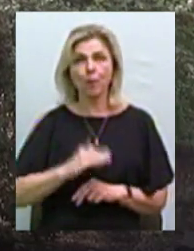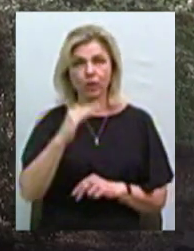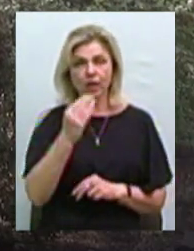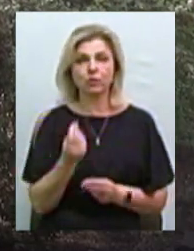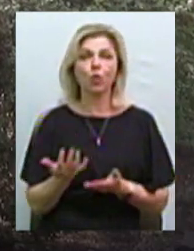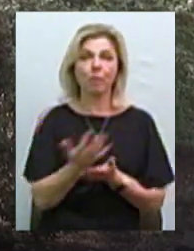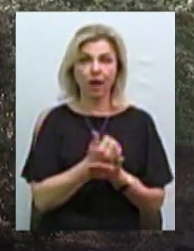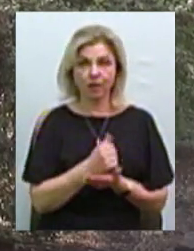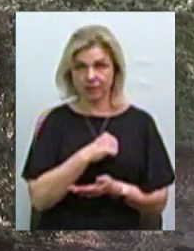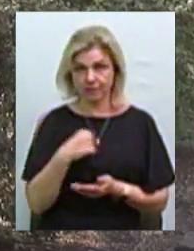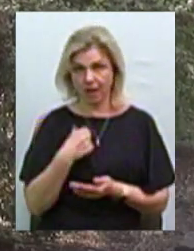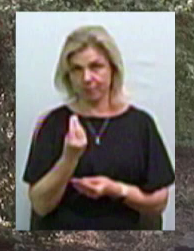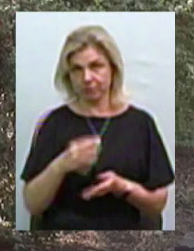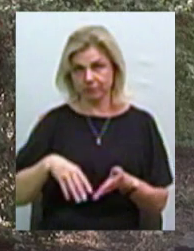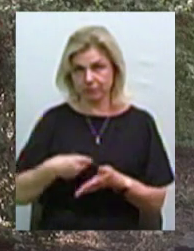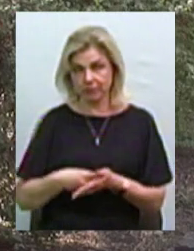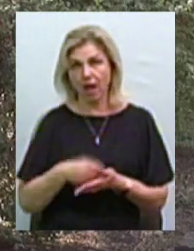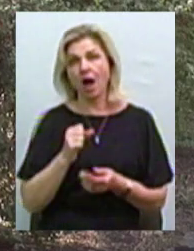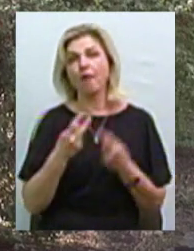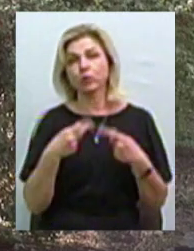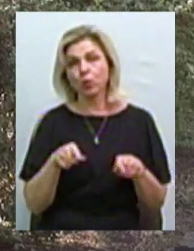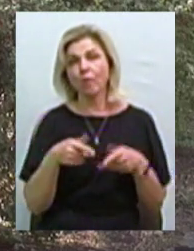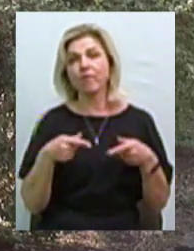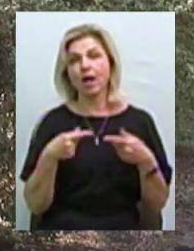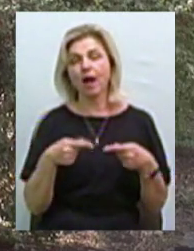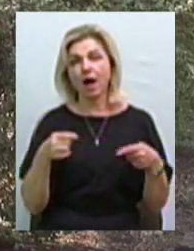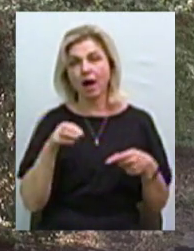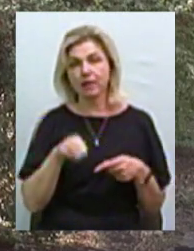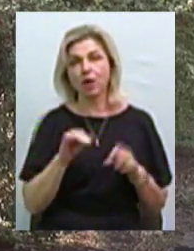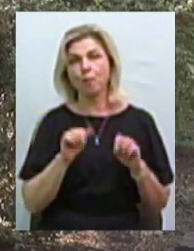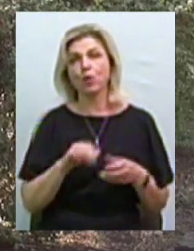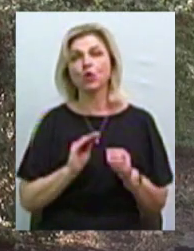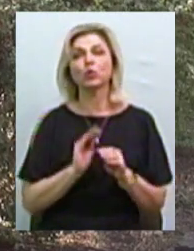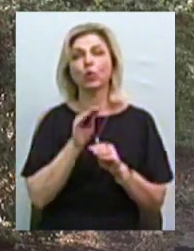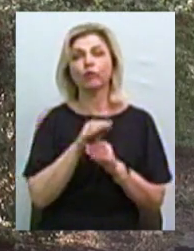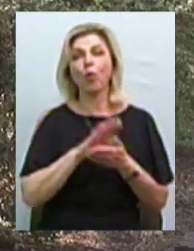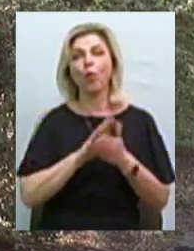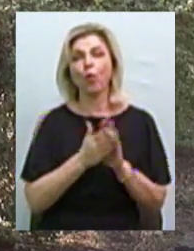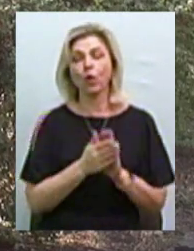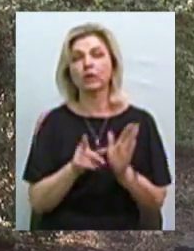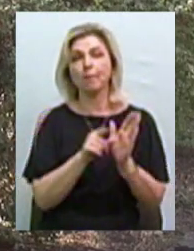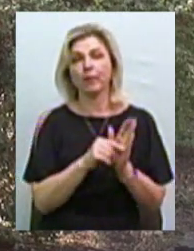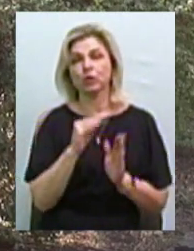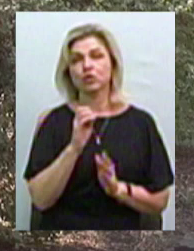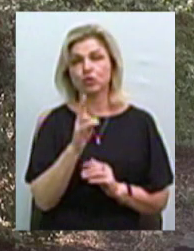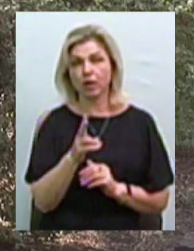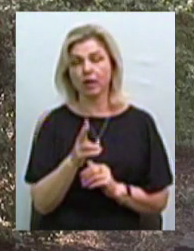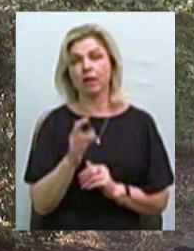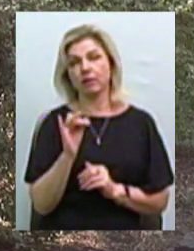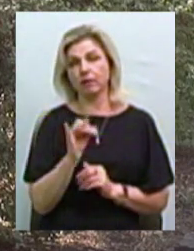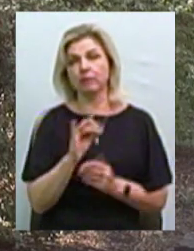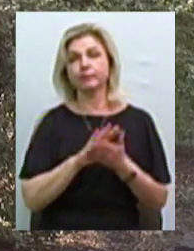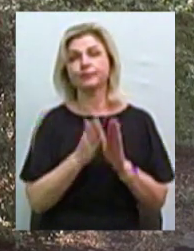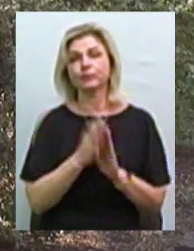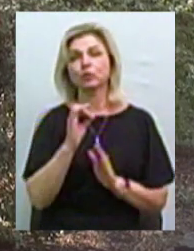зібрати кошти і зробити. І є ще інший варіант, можна укласти додаткову угоду з управляючою компанією, обумовити